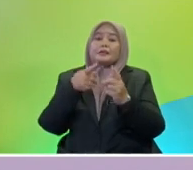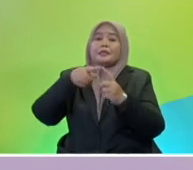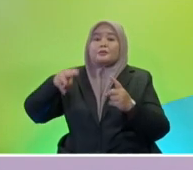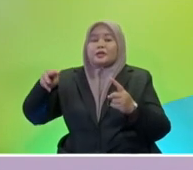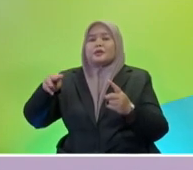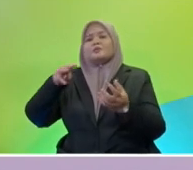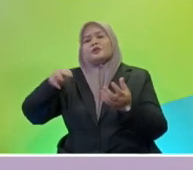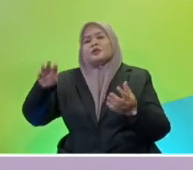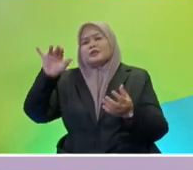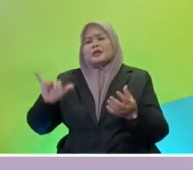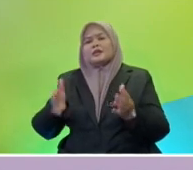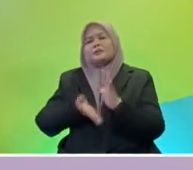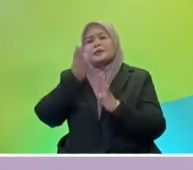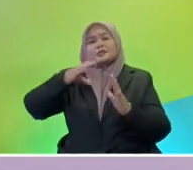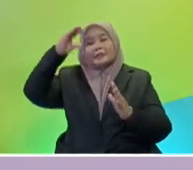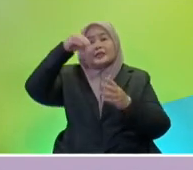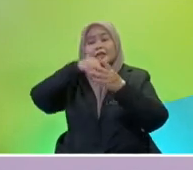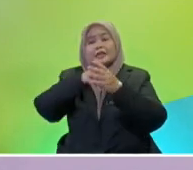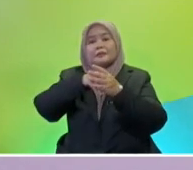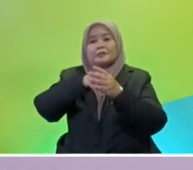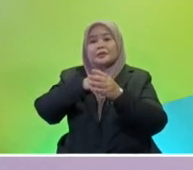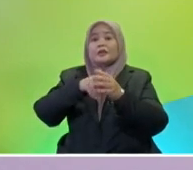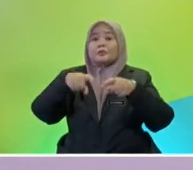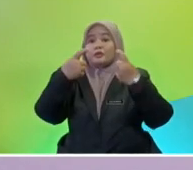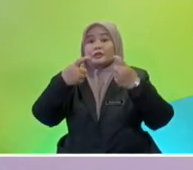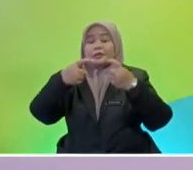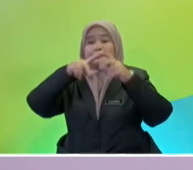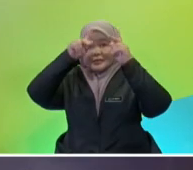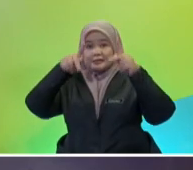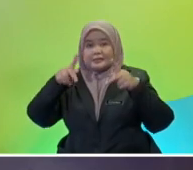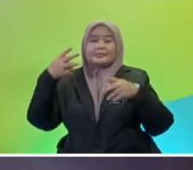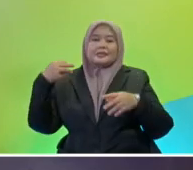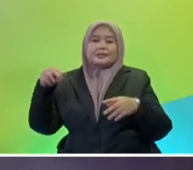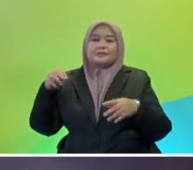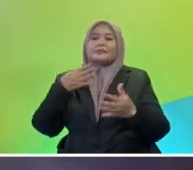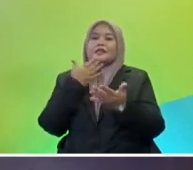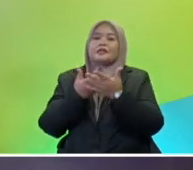murid-muridnya lebih Cemerlang dalam keputusan pemeriksaan mereka